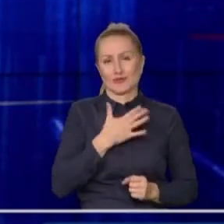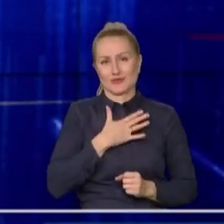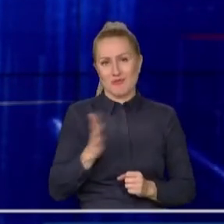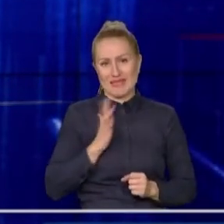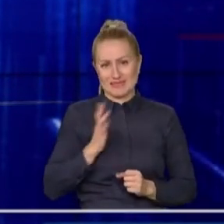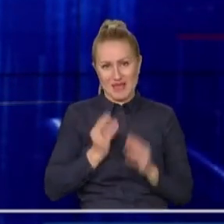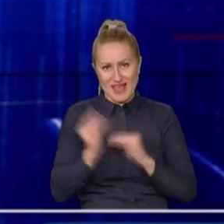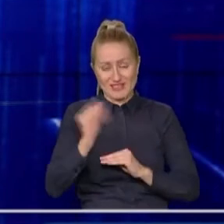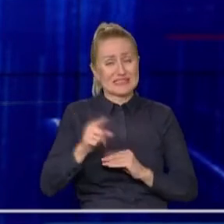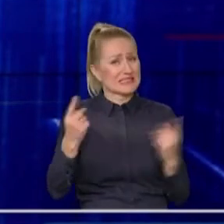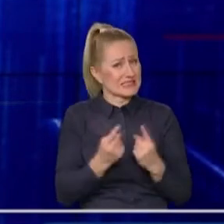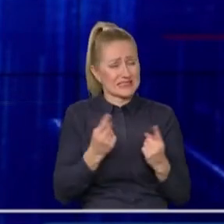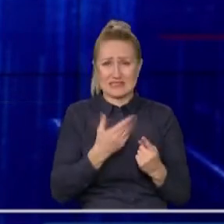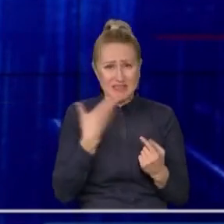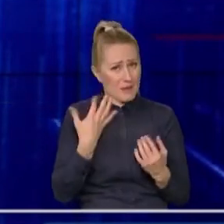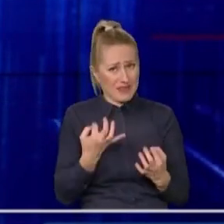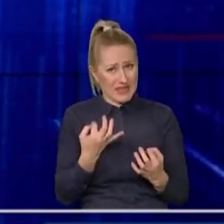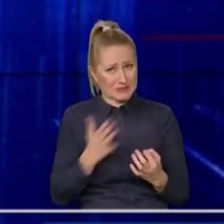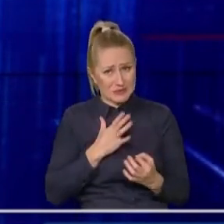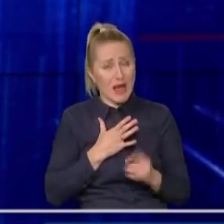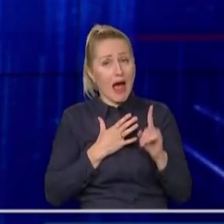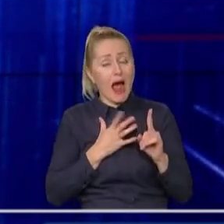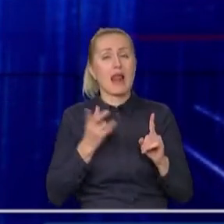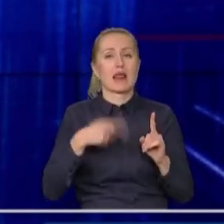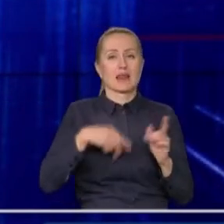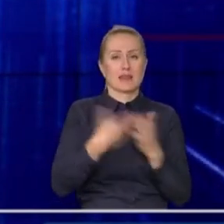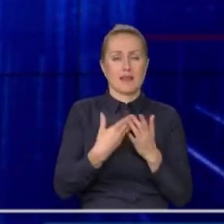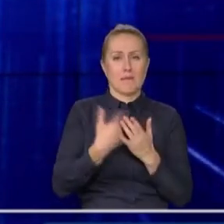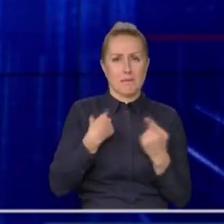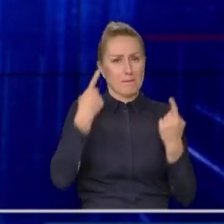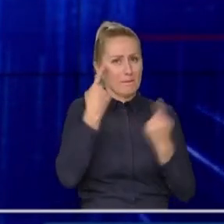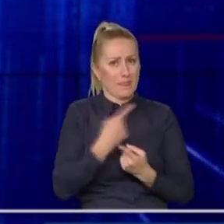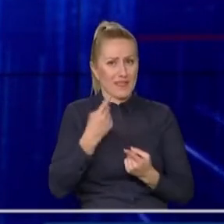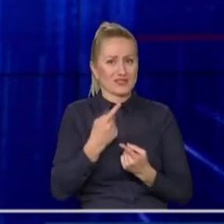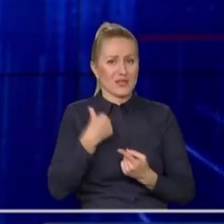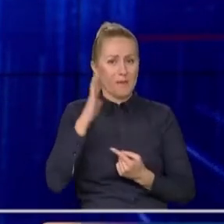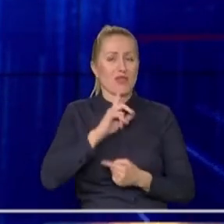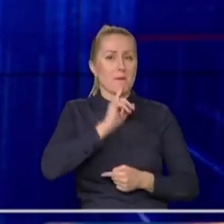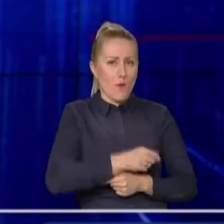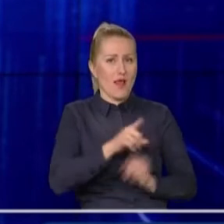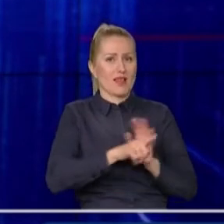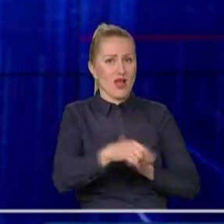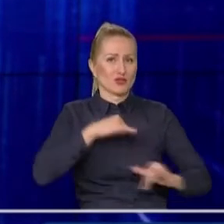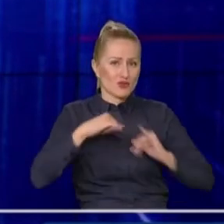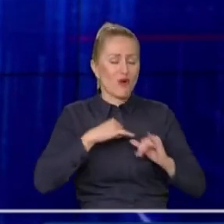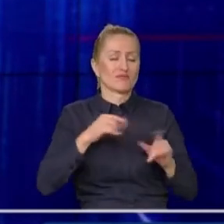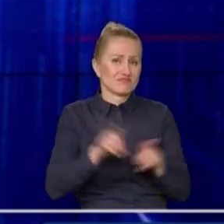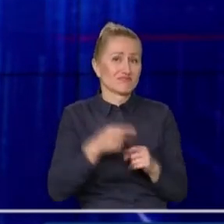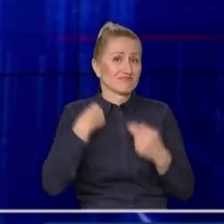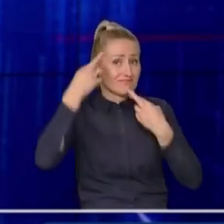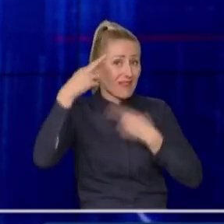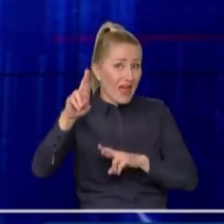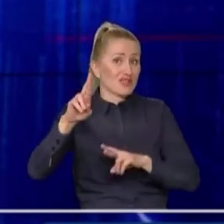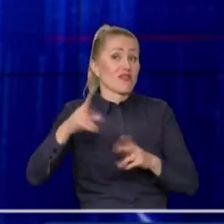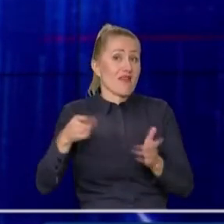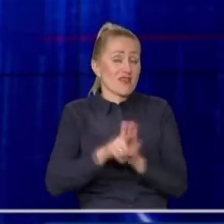bezpieczniej. Sytuacja nie jest jeszcze bezpieczna, ale dlatego też uważam, że będę rekomendował rządowi i mam nadzieję, że rząd